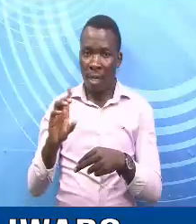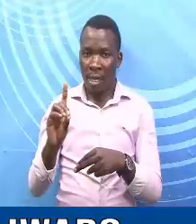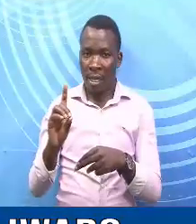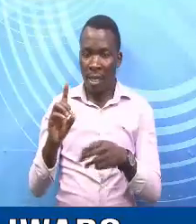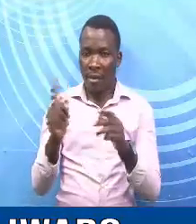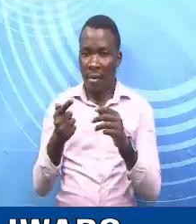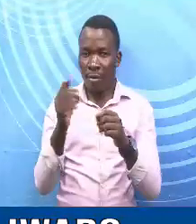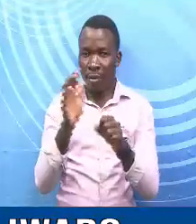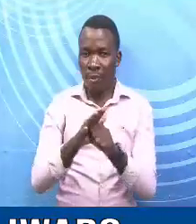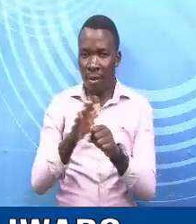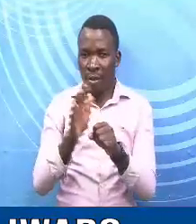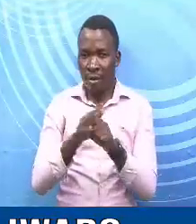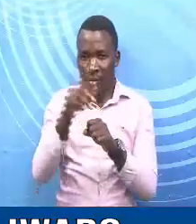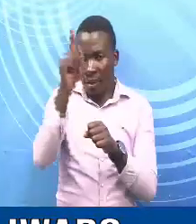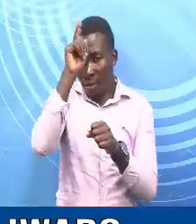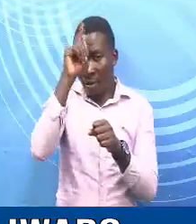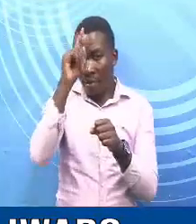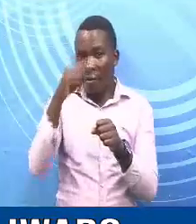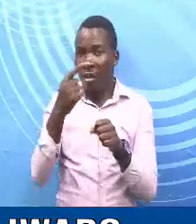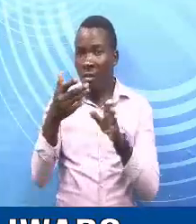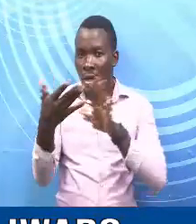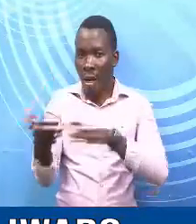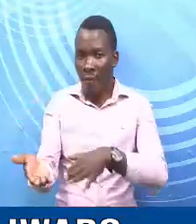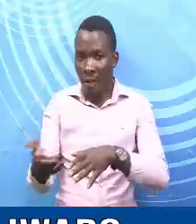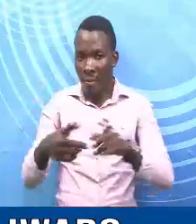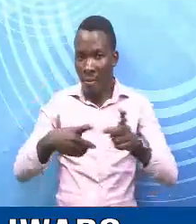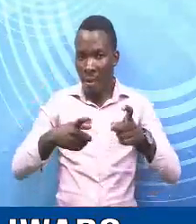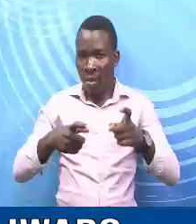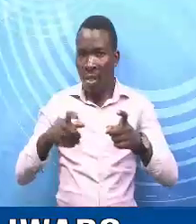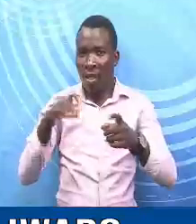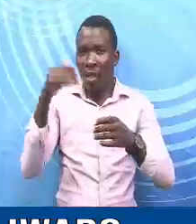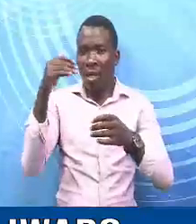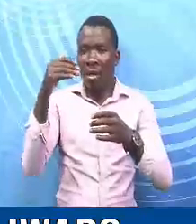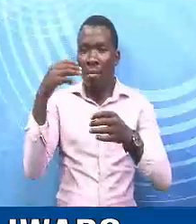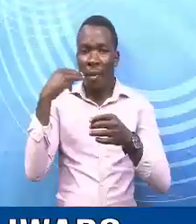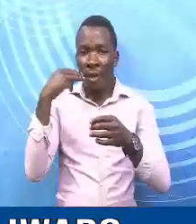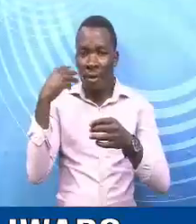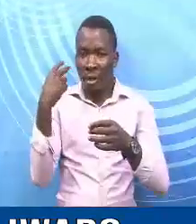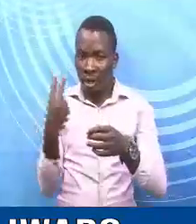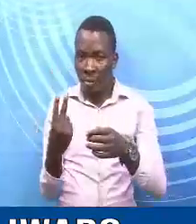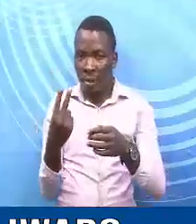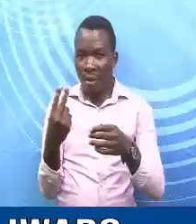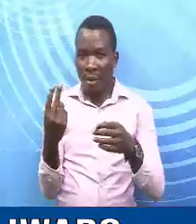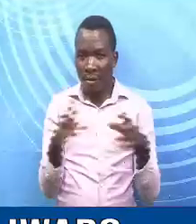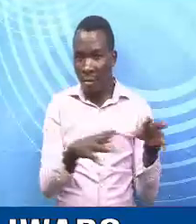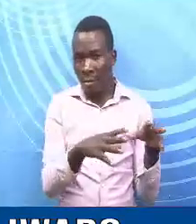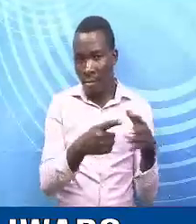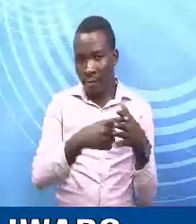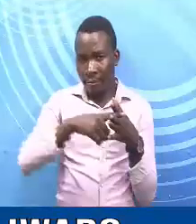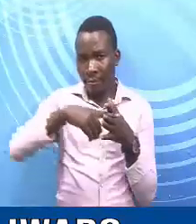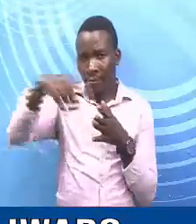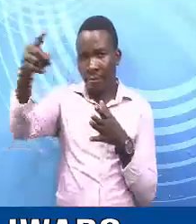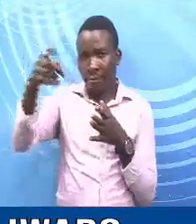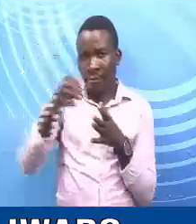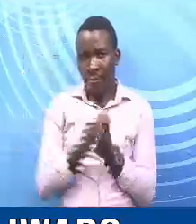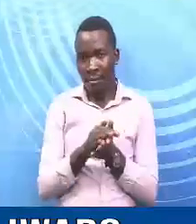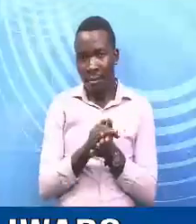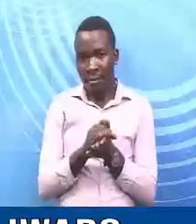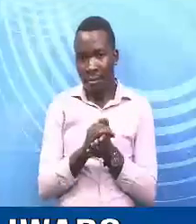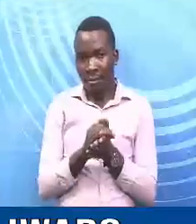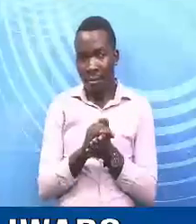ko byaguye muri iyo mirwano mu gihe abagera kuri 2,000,000 kugeza kuri ubu bavuye mu byabo.